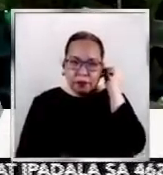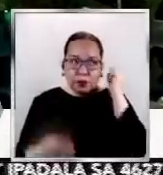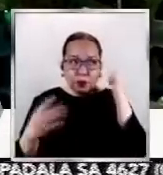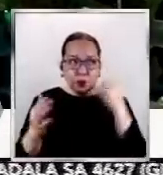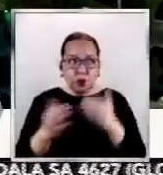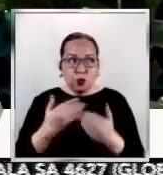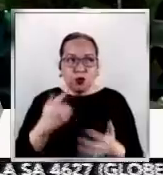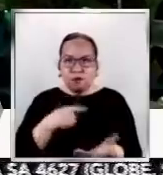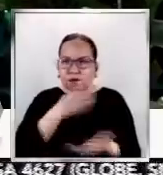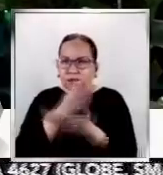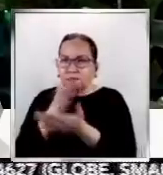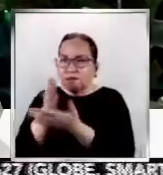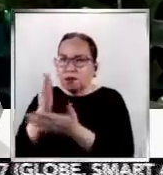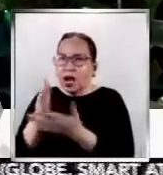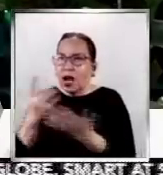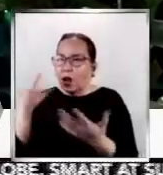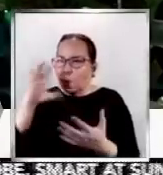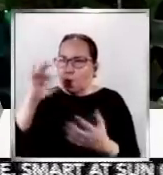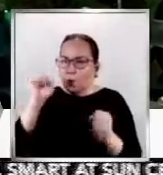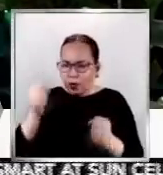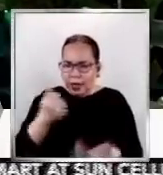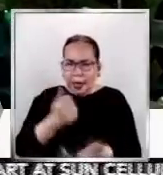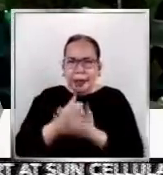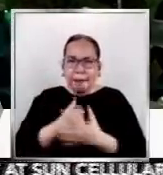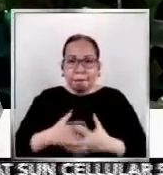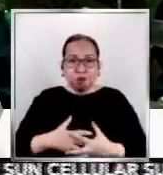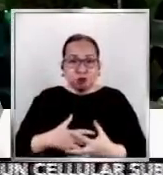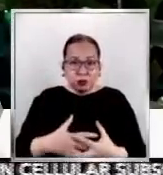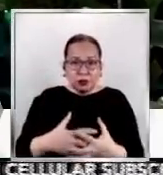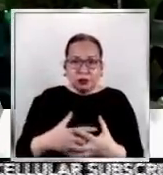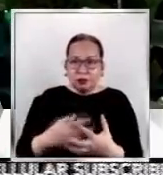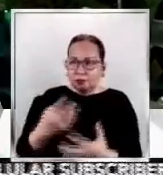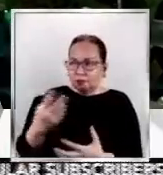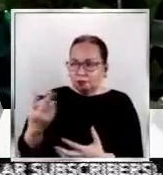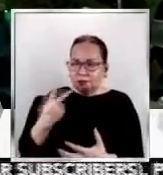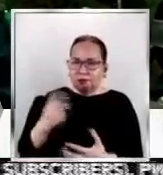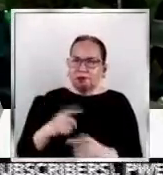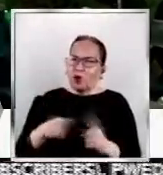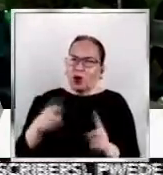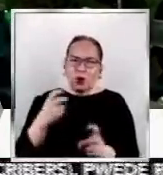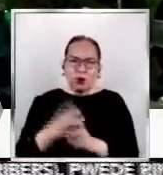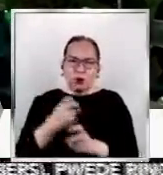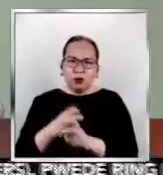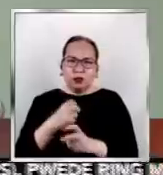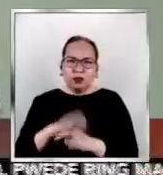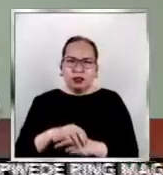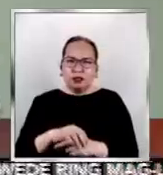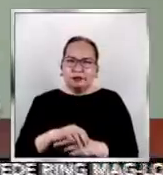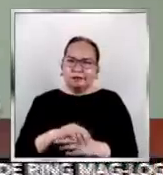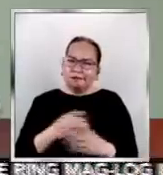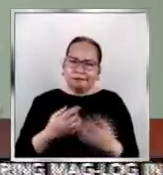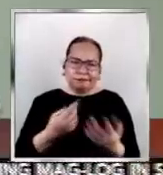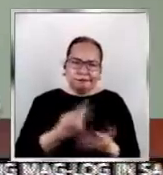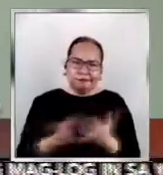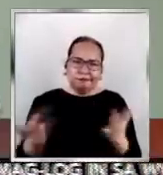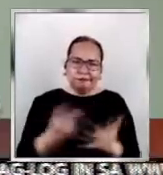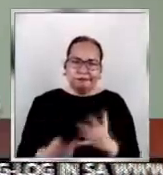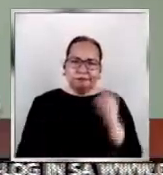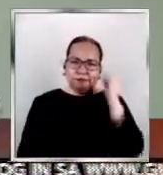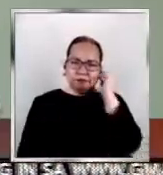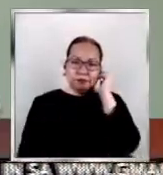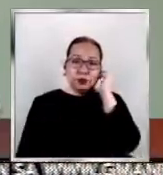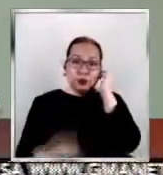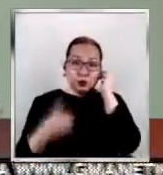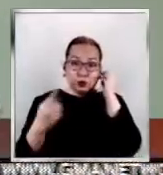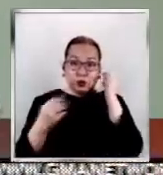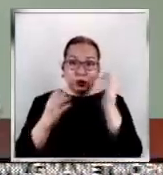ng mga fertility clinics. Kaso lang, medyo hindi kami nag-succeed. Nakaabot ng araw sila sa